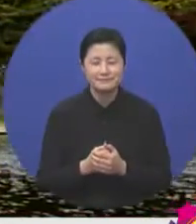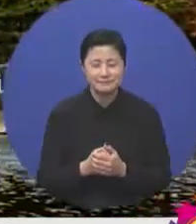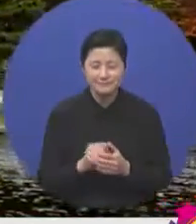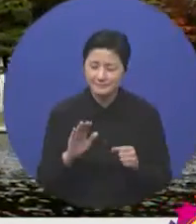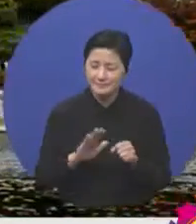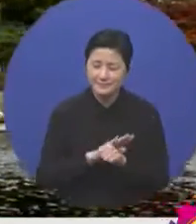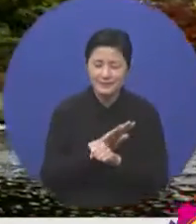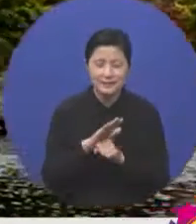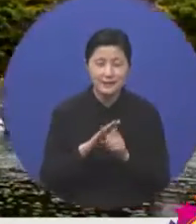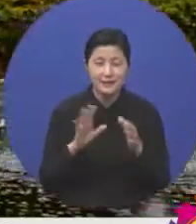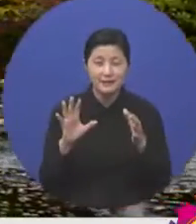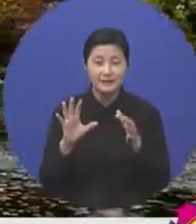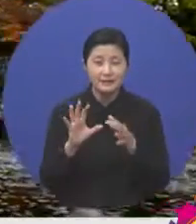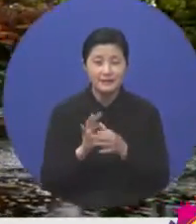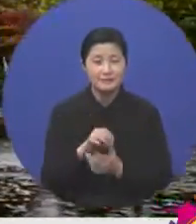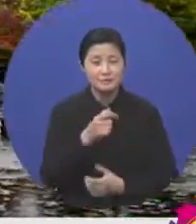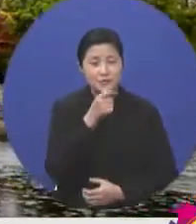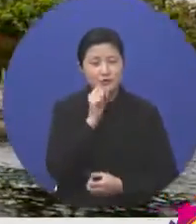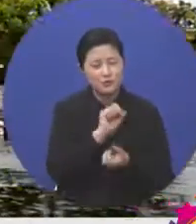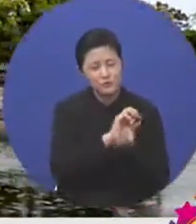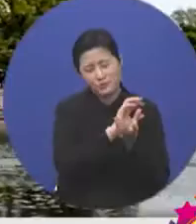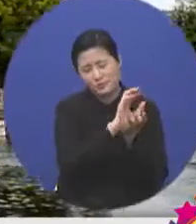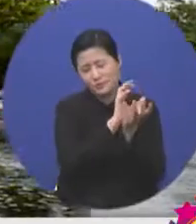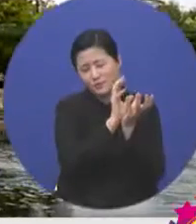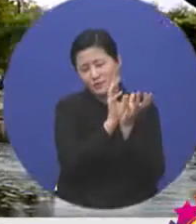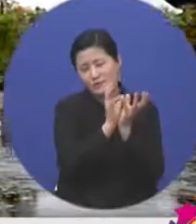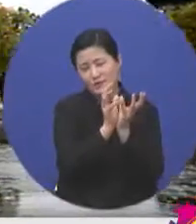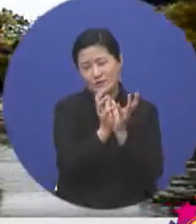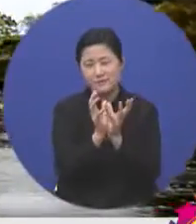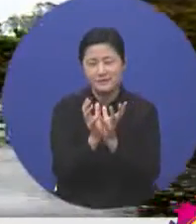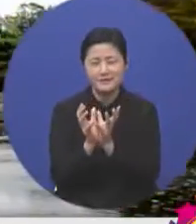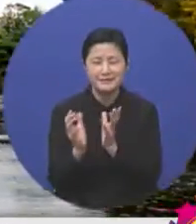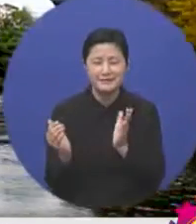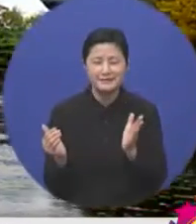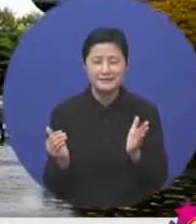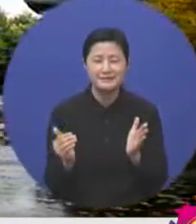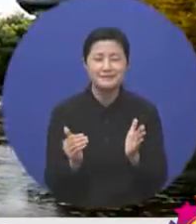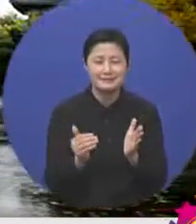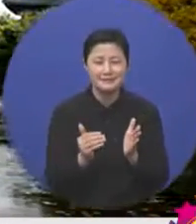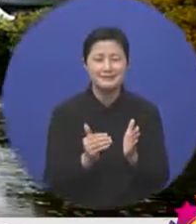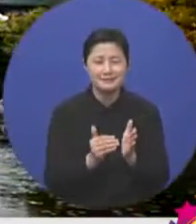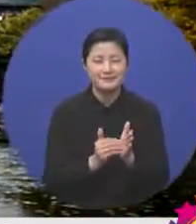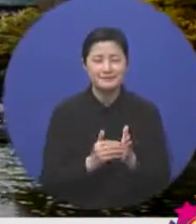지푸렸네 사랑의 물로 꽃을 지었네